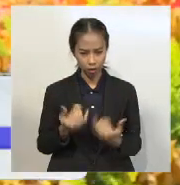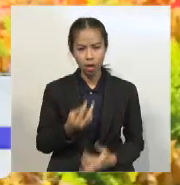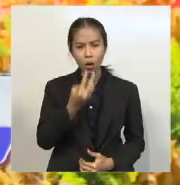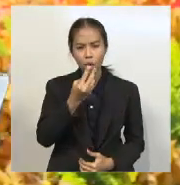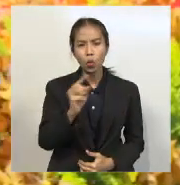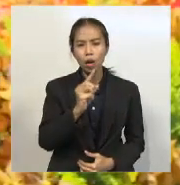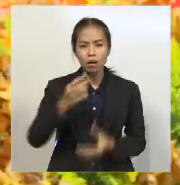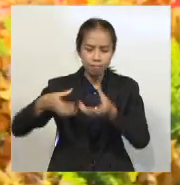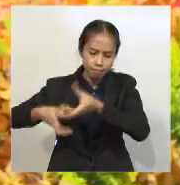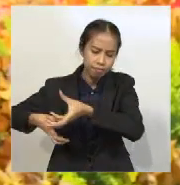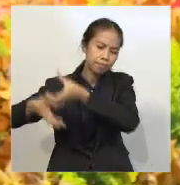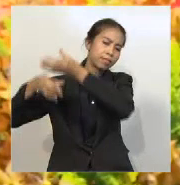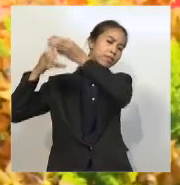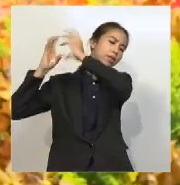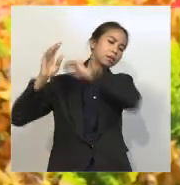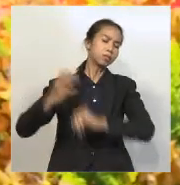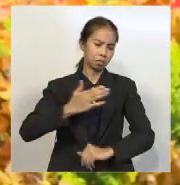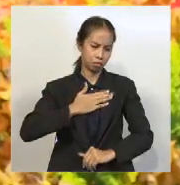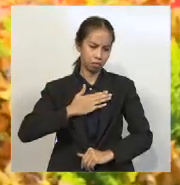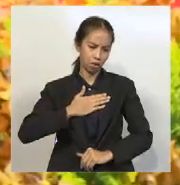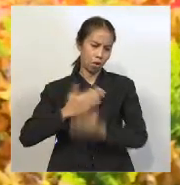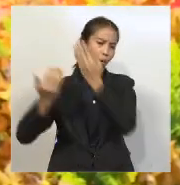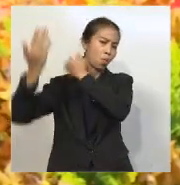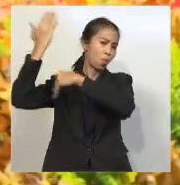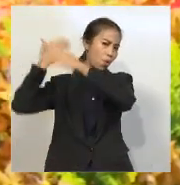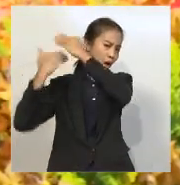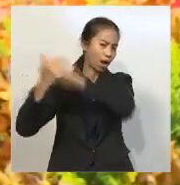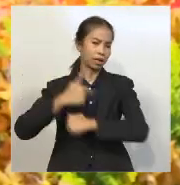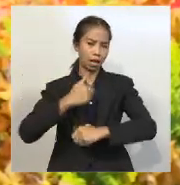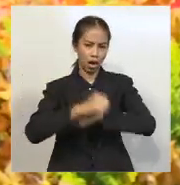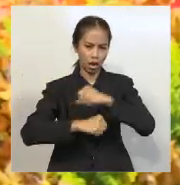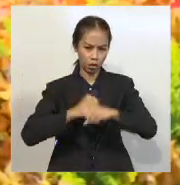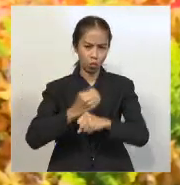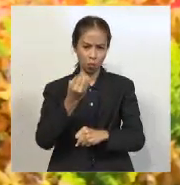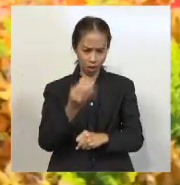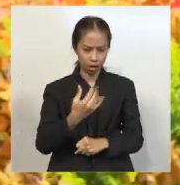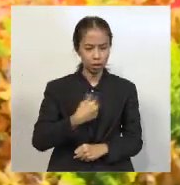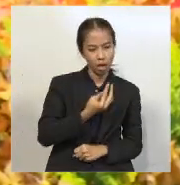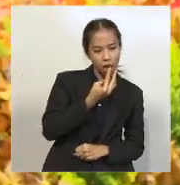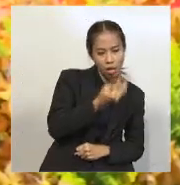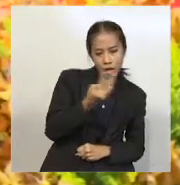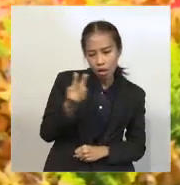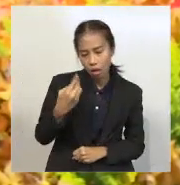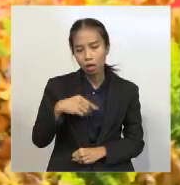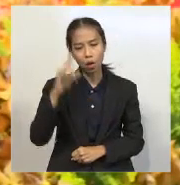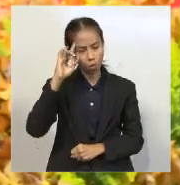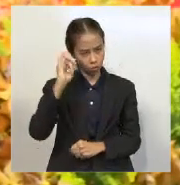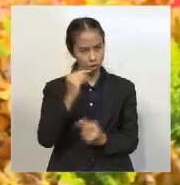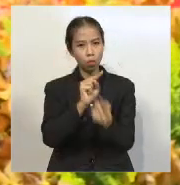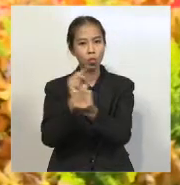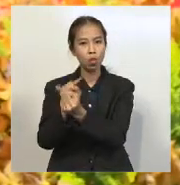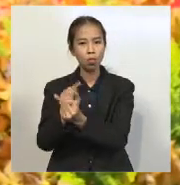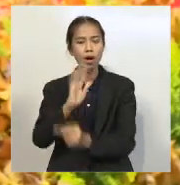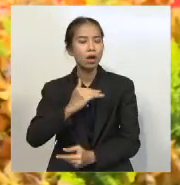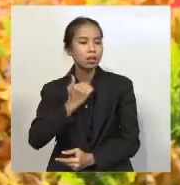ที่มาผมก็เป็นคนรุ่นเก่า65แล้วผมรู้จักหลายท่านแล้วก็ติดใจเสียงร้อง